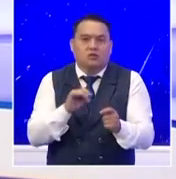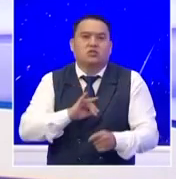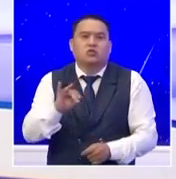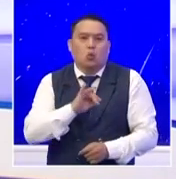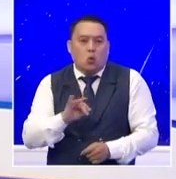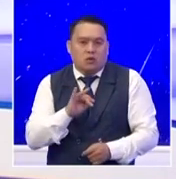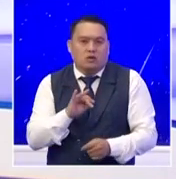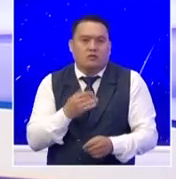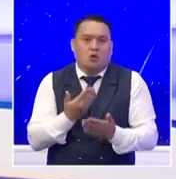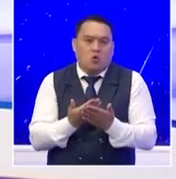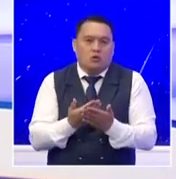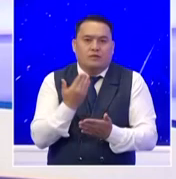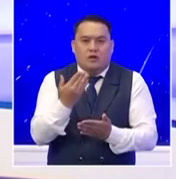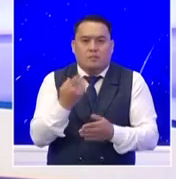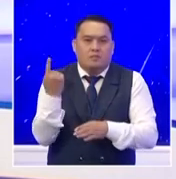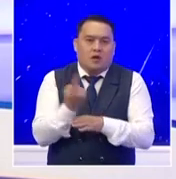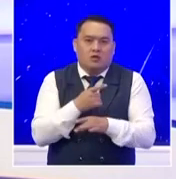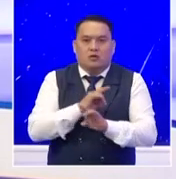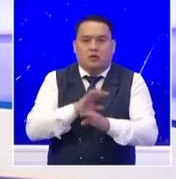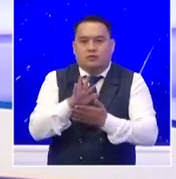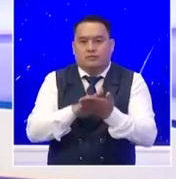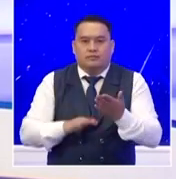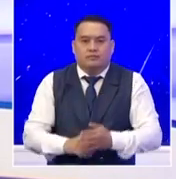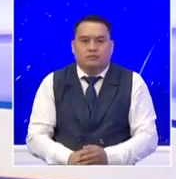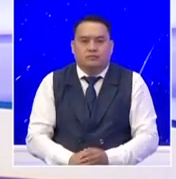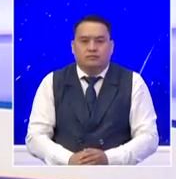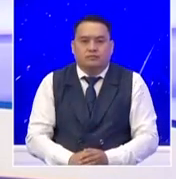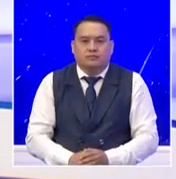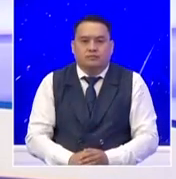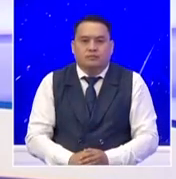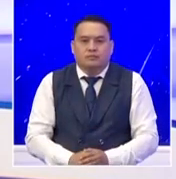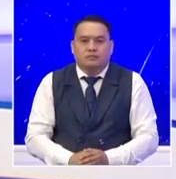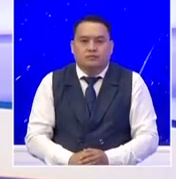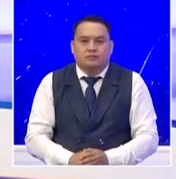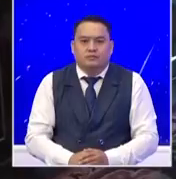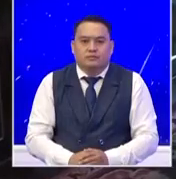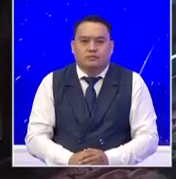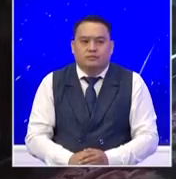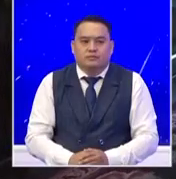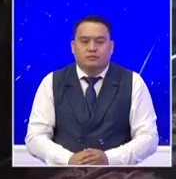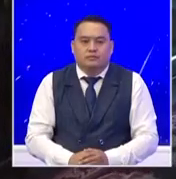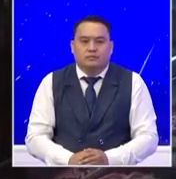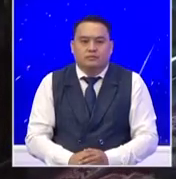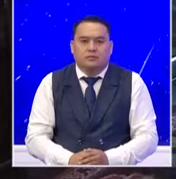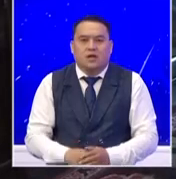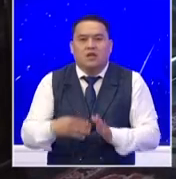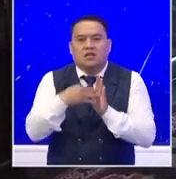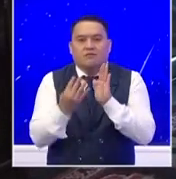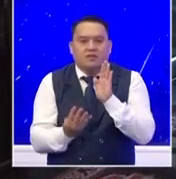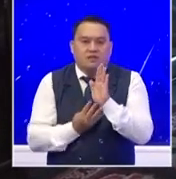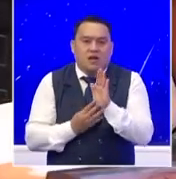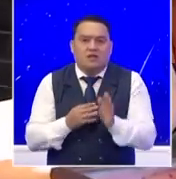Одну из таких от первого лица узнавал наш корреспондент Айнур Мерханова. В неполные 19 лет